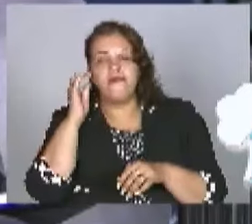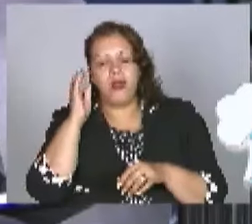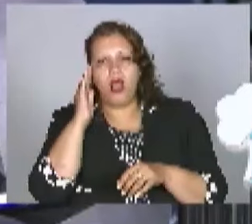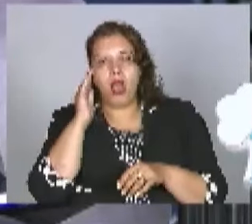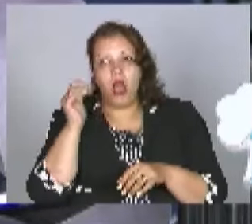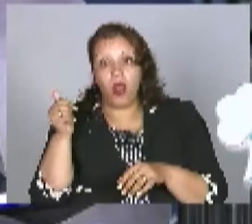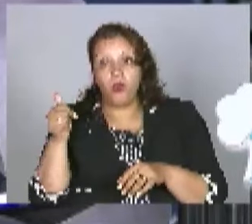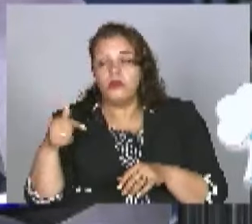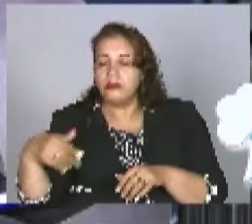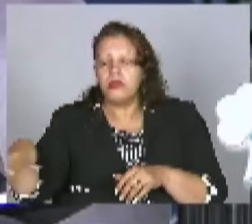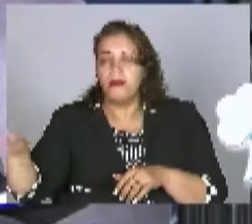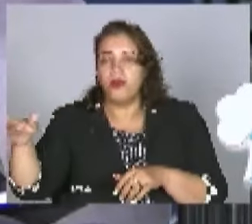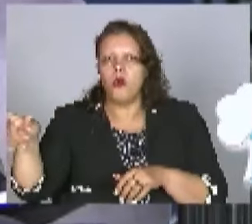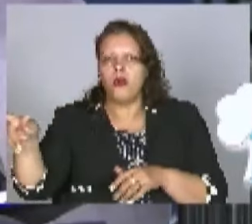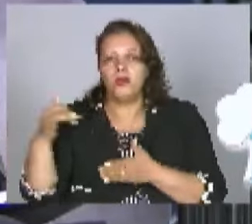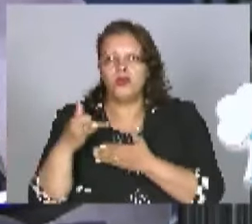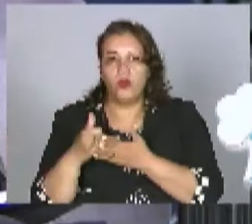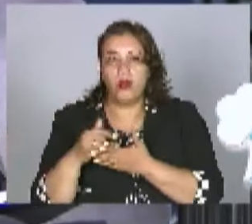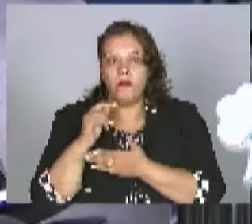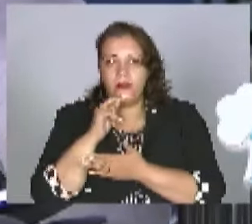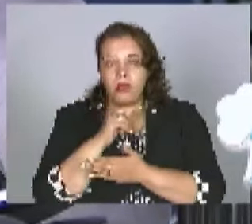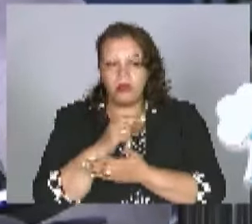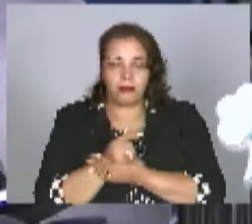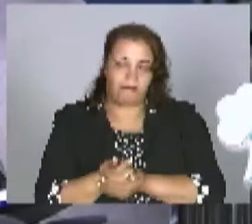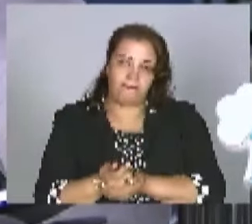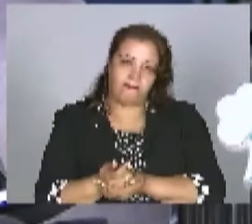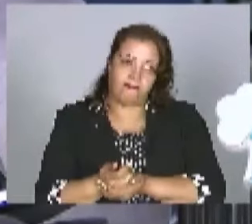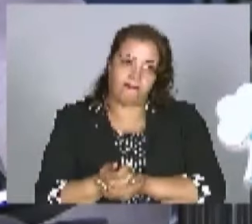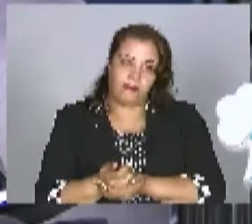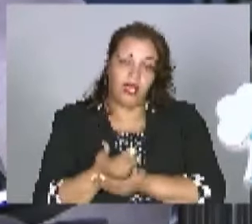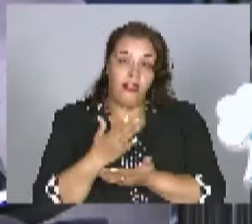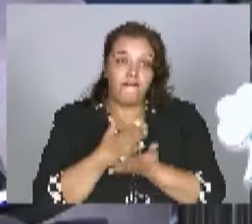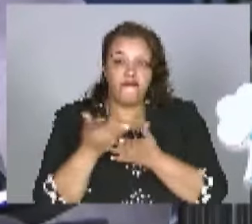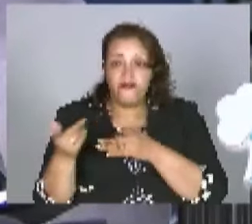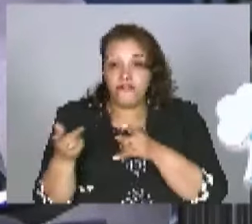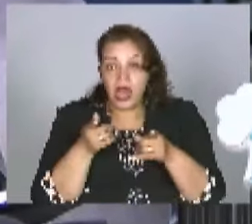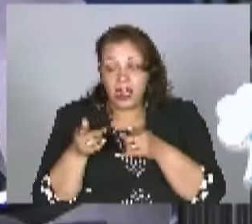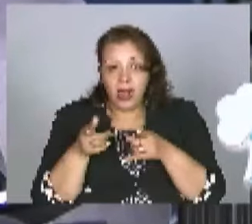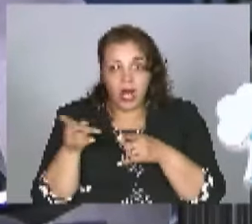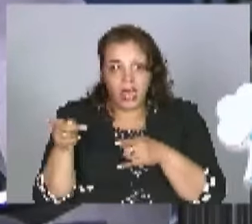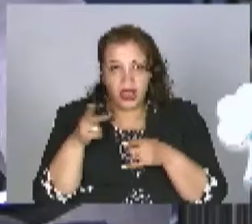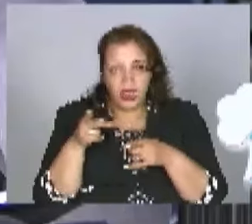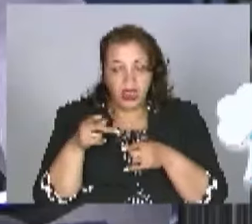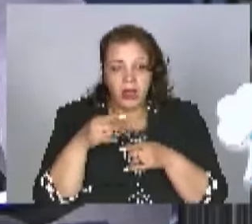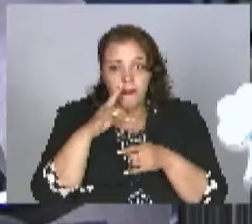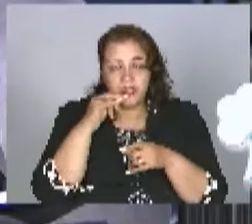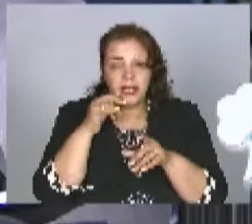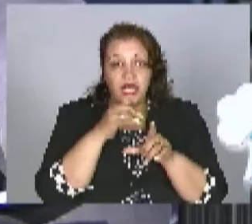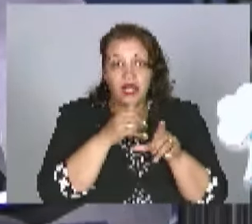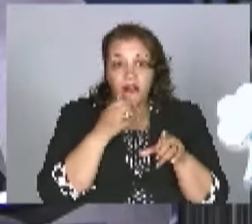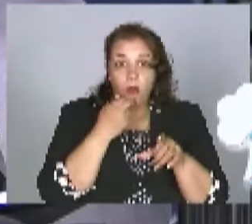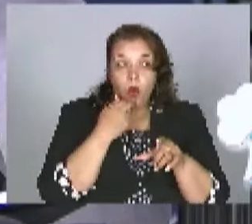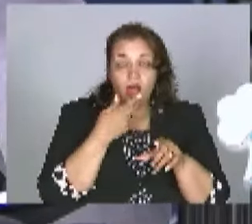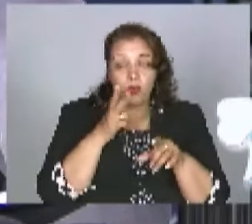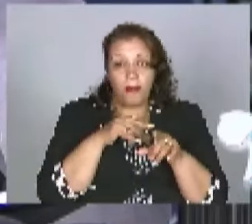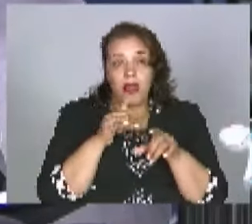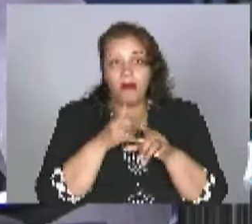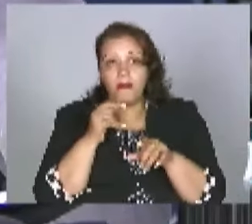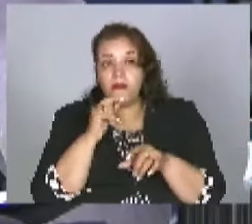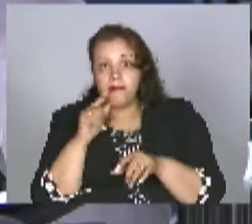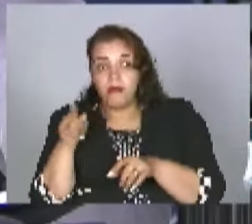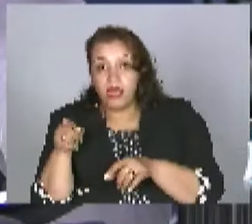كل حاجه فالفرق الكبير بين شخصيه الخطيبه والخطيب